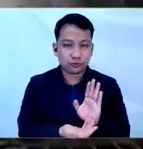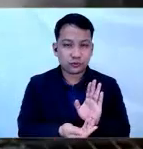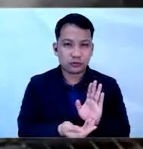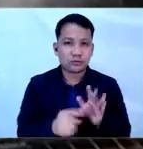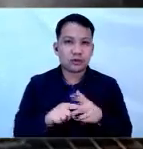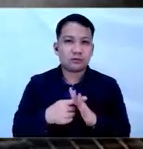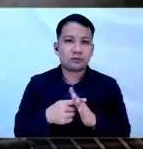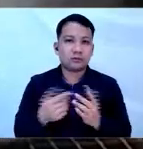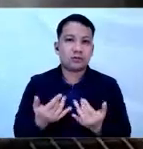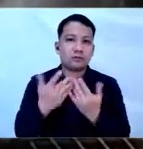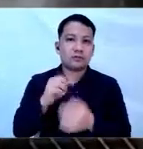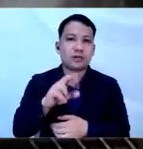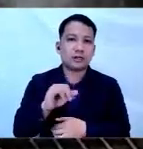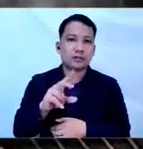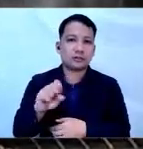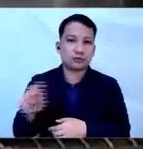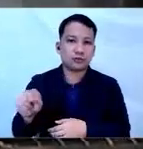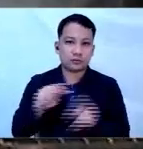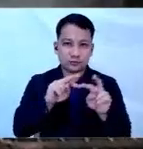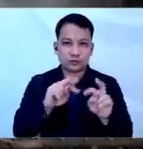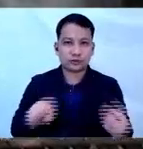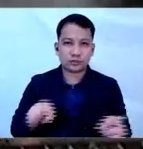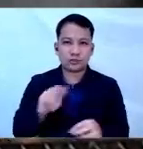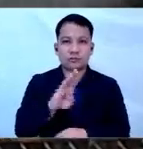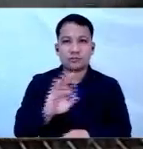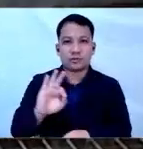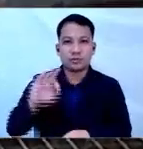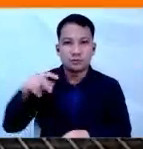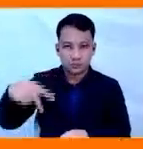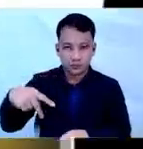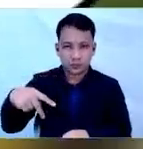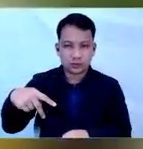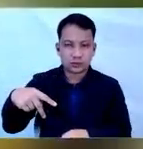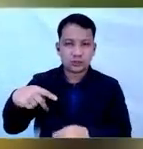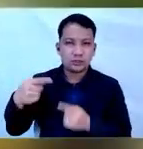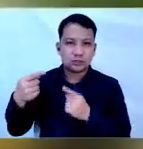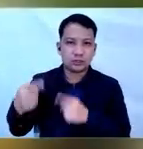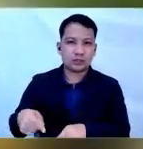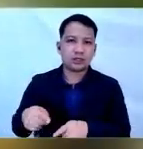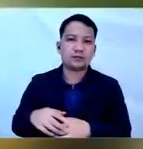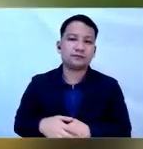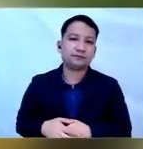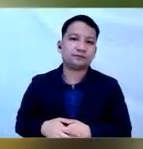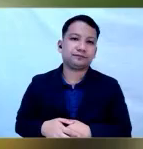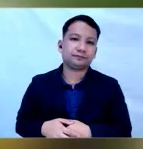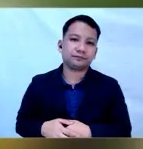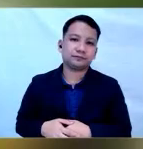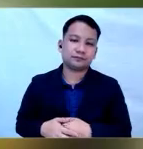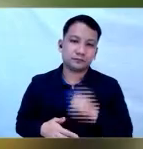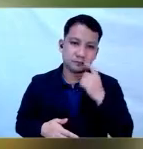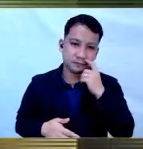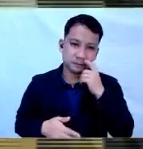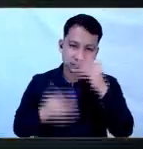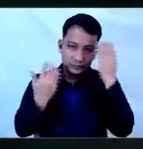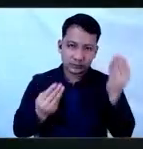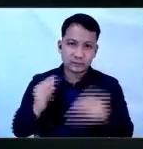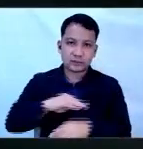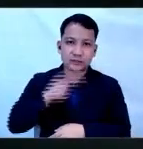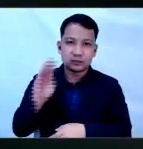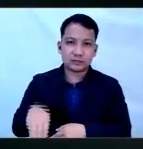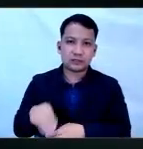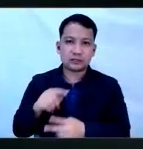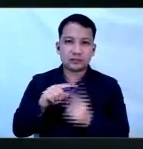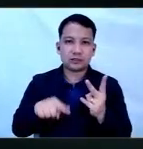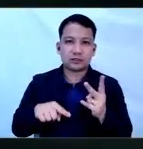arson. Iniimbestigahan na ng Bureau of Fire Protection ang insidente. Sa Maynila, 2 bahay naman na nasunog sa